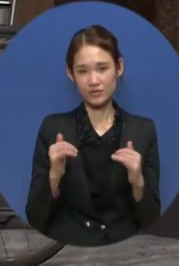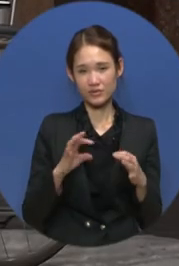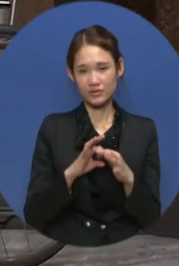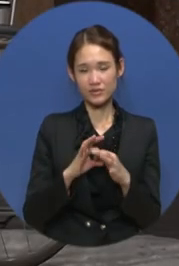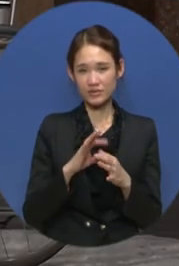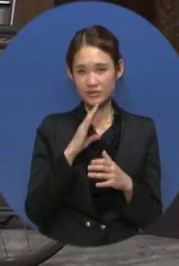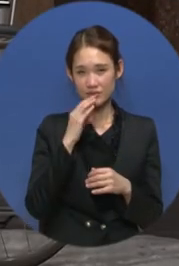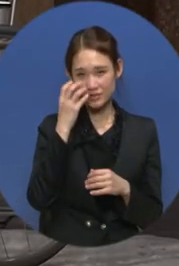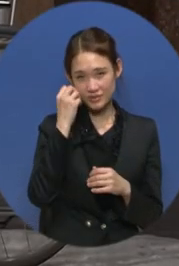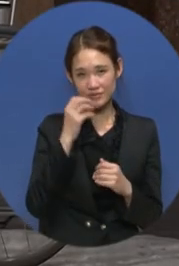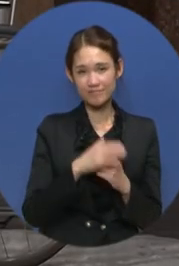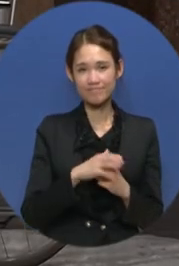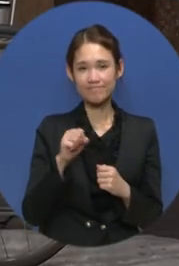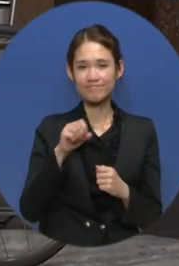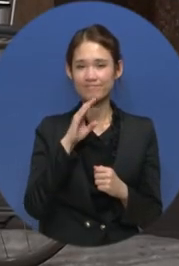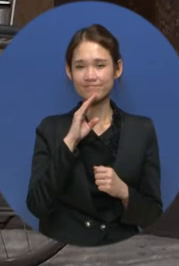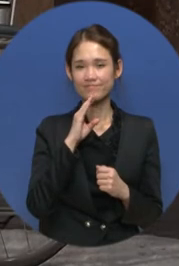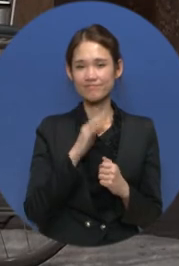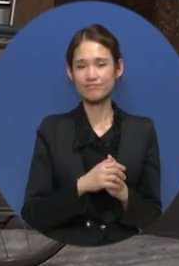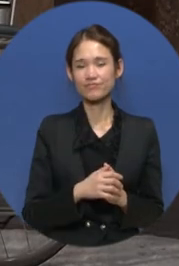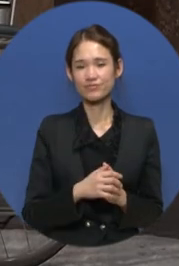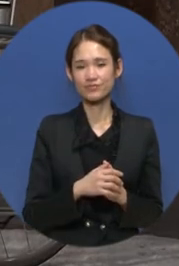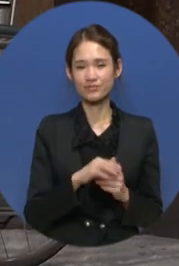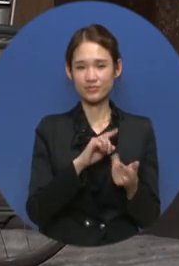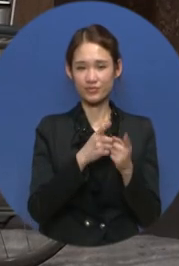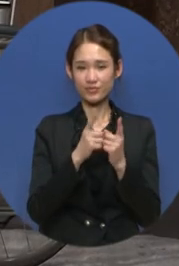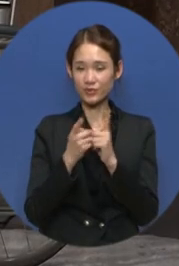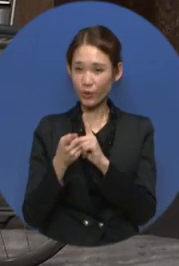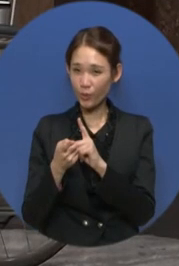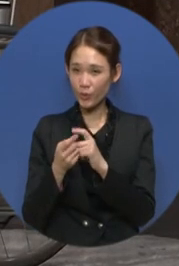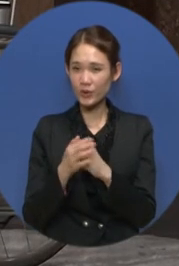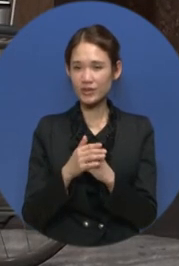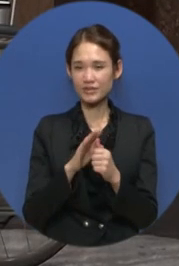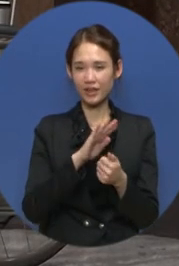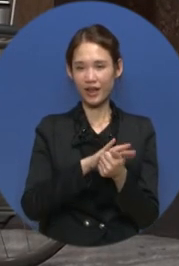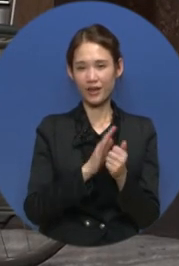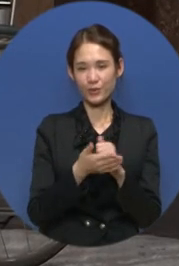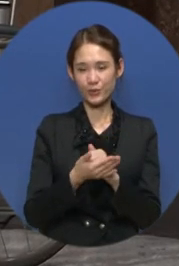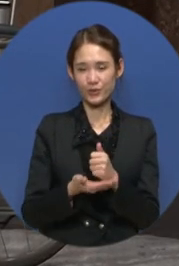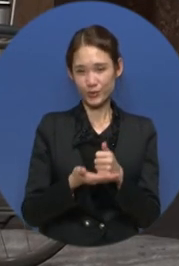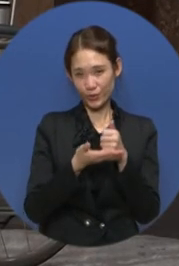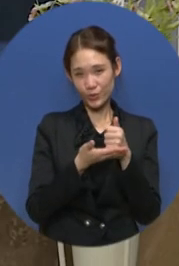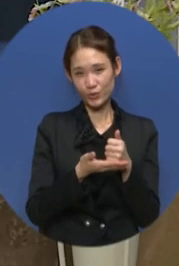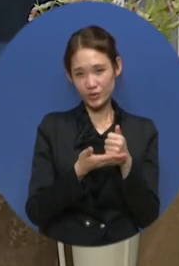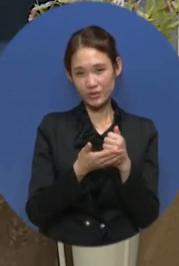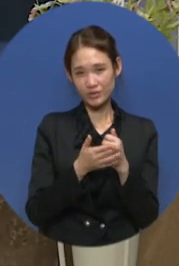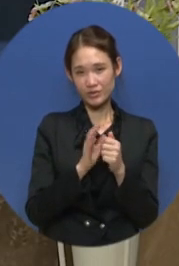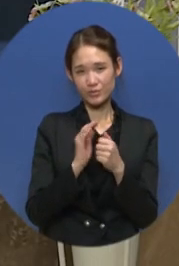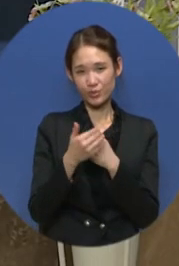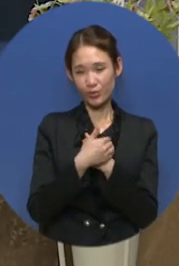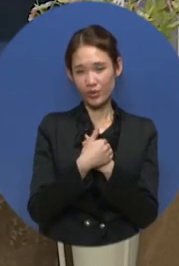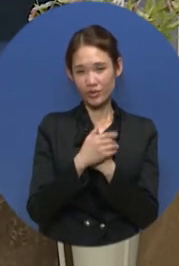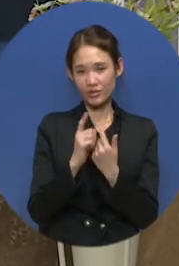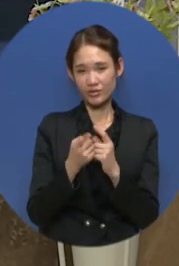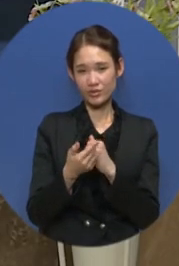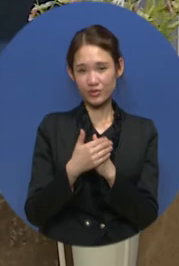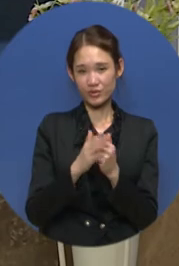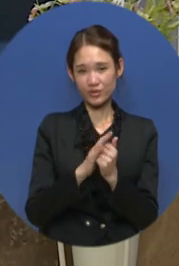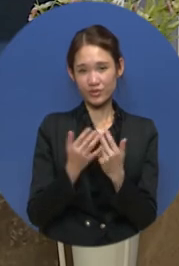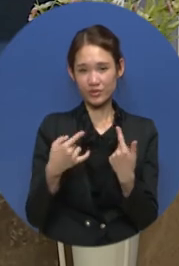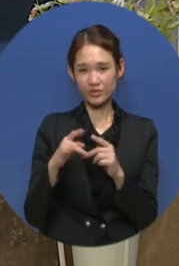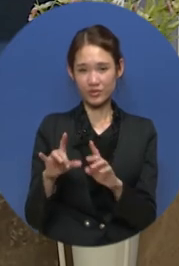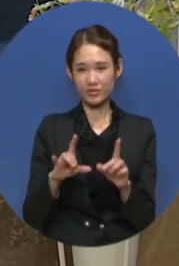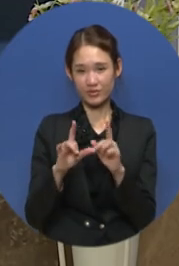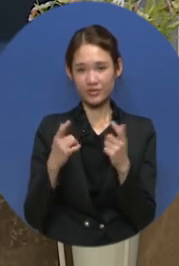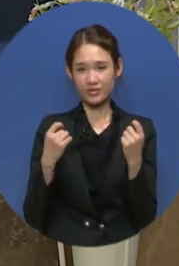인연이 참 신기해요. 그죠? 맞습니다. 네. 그러니까 서로 이렇게 상호 존중하고 또 상호 네. 보완하고 서로 도우면서 상생할 수